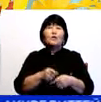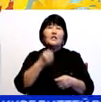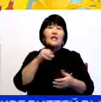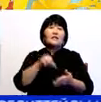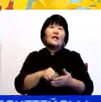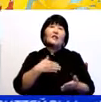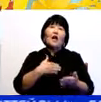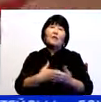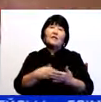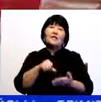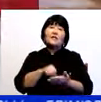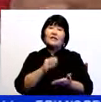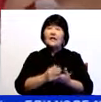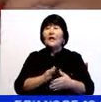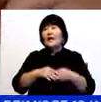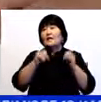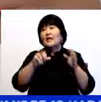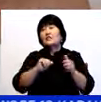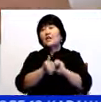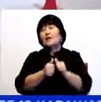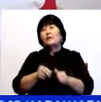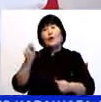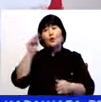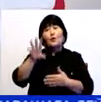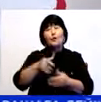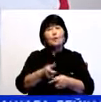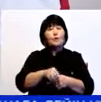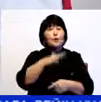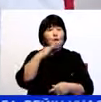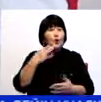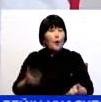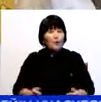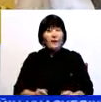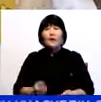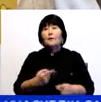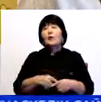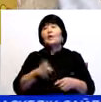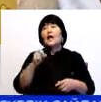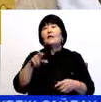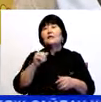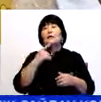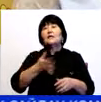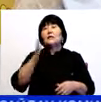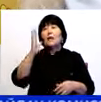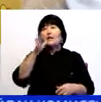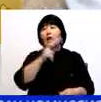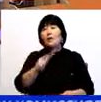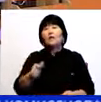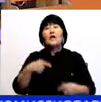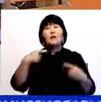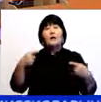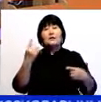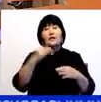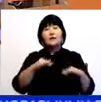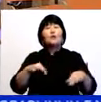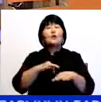қатысып, белсенділік танытты. Тәжірибе алмасты. Үйренеріміз өте көп. Мұндай әдістемелік семинарлар алдағы уақытта басқа